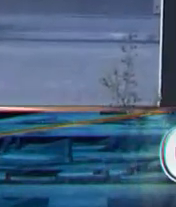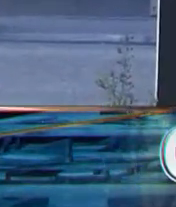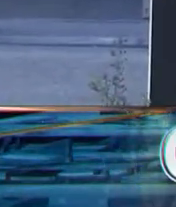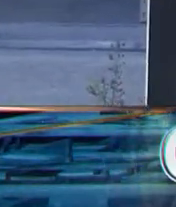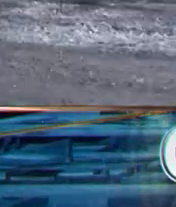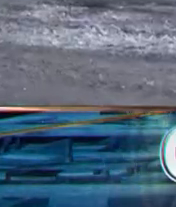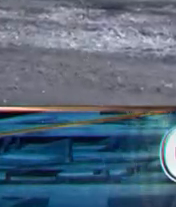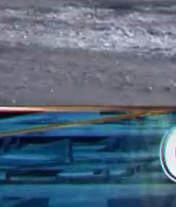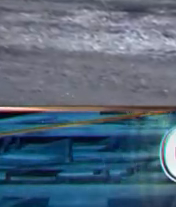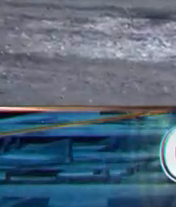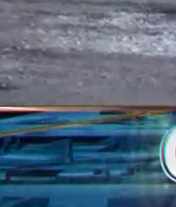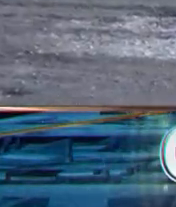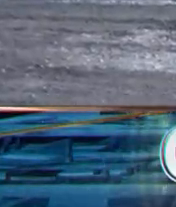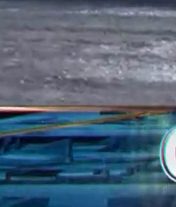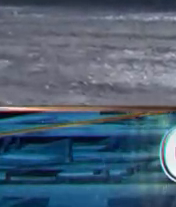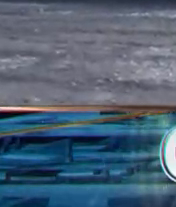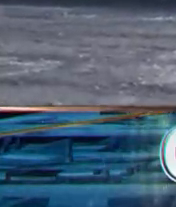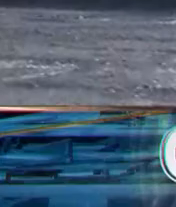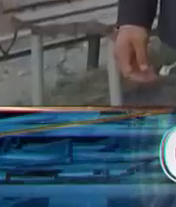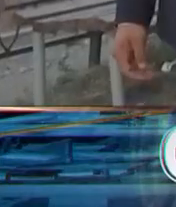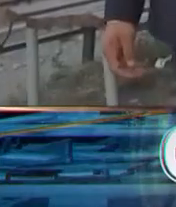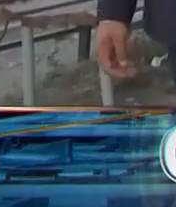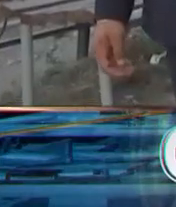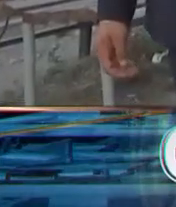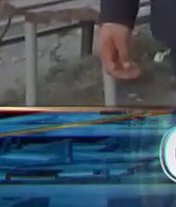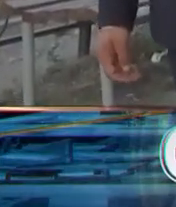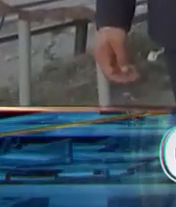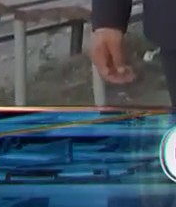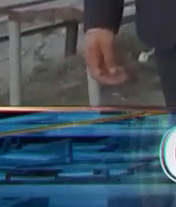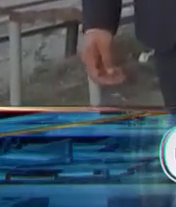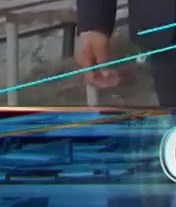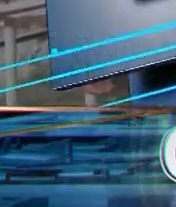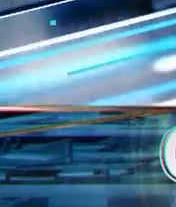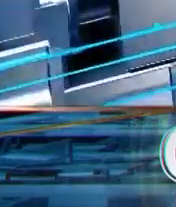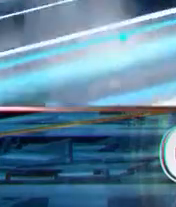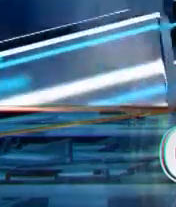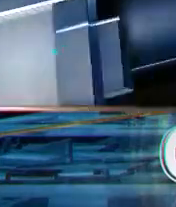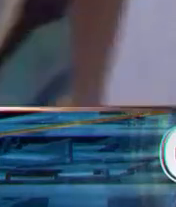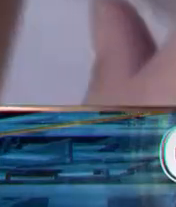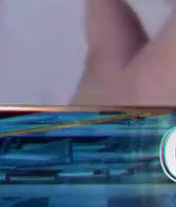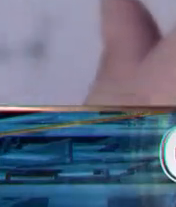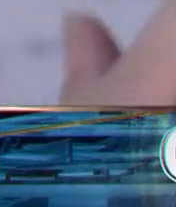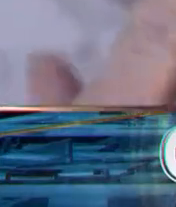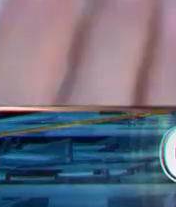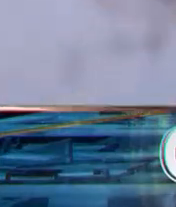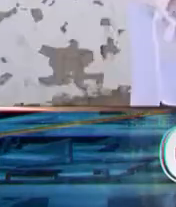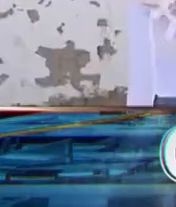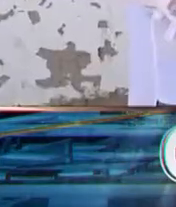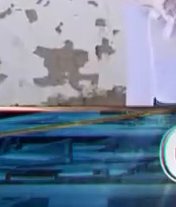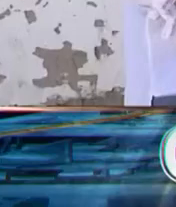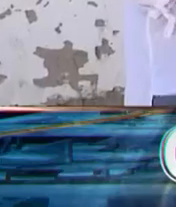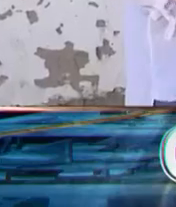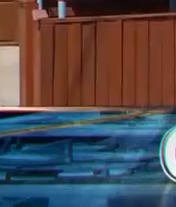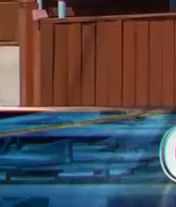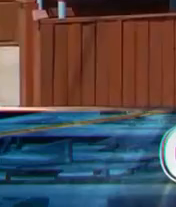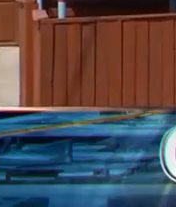лицо. Исполнение постановления главного государственного санврача страны мониторят специальные группы. Дом, милый дом.